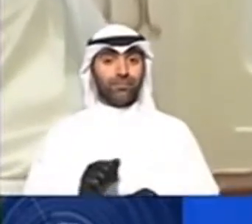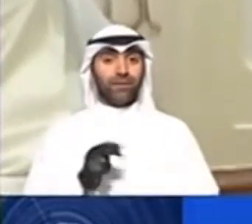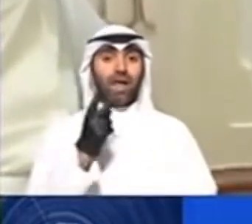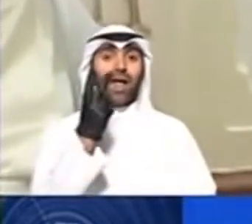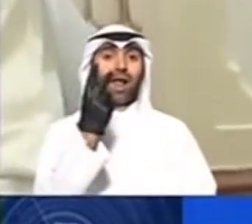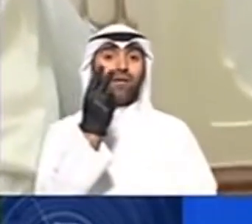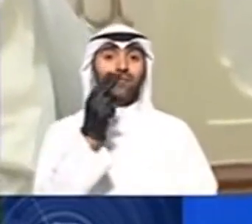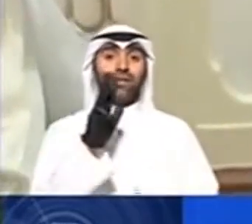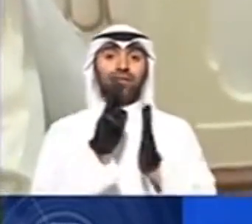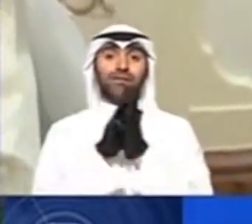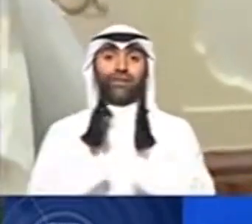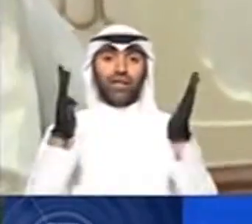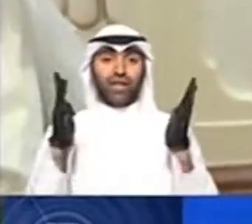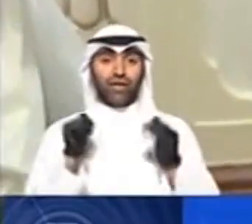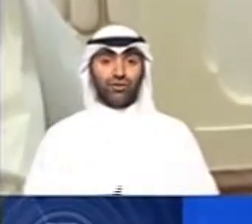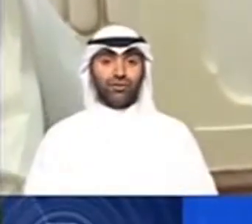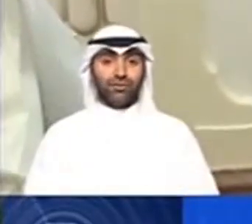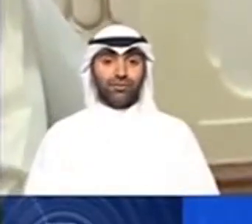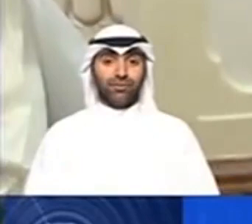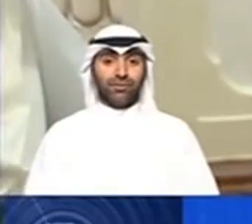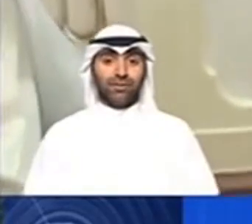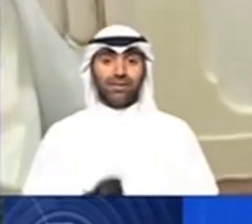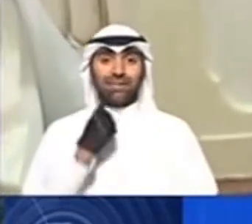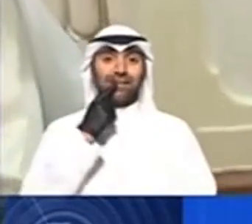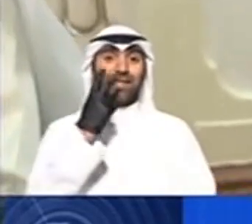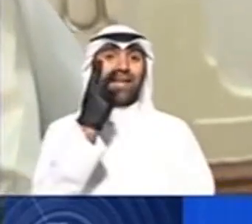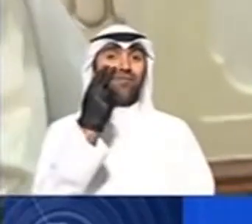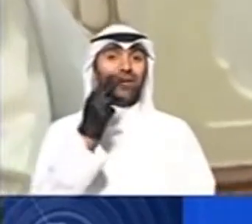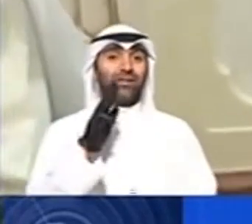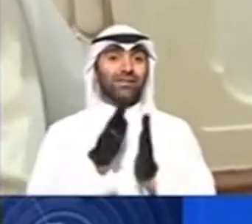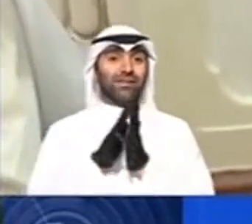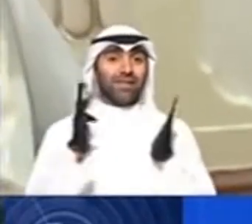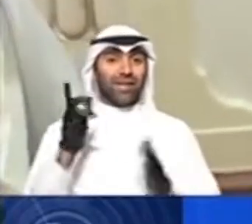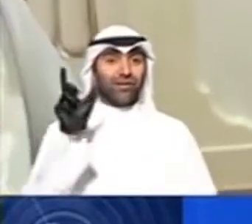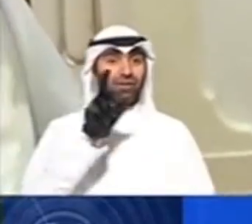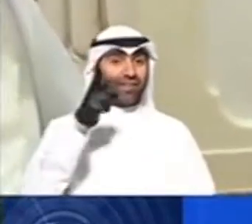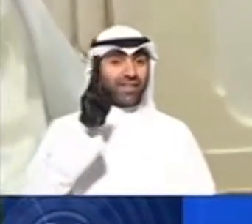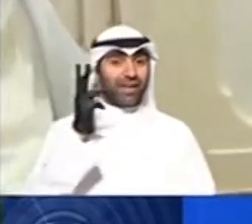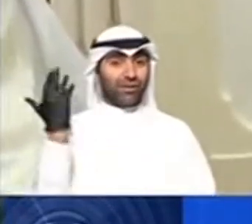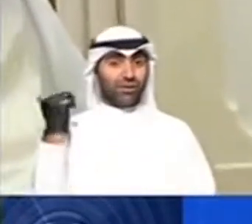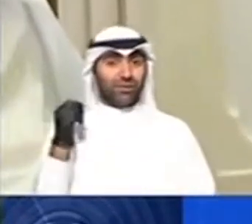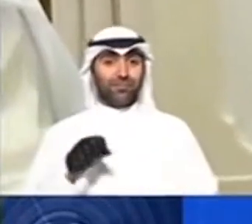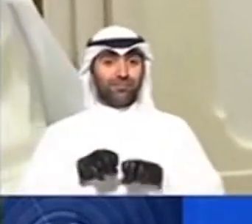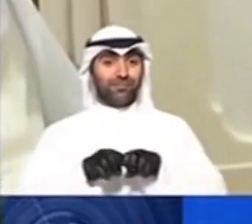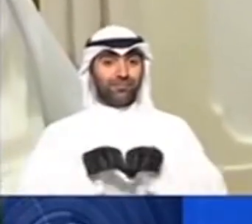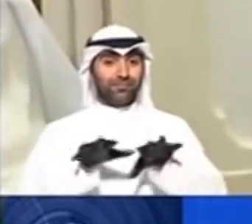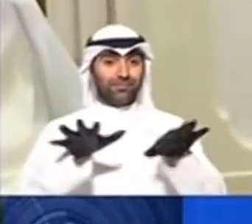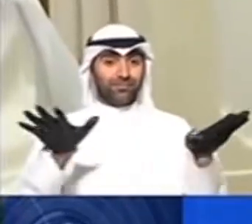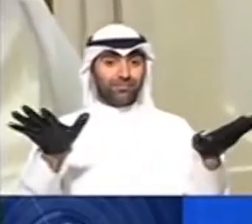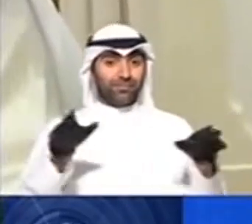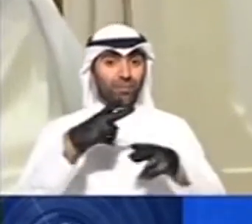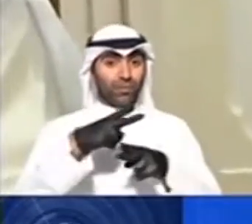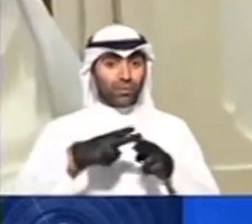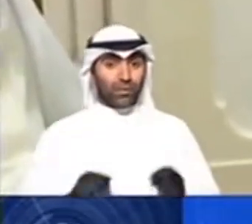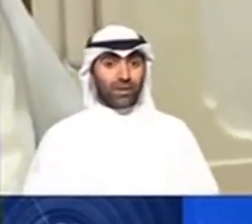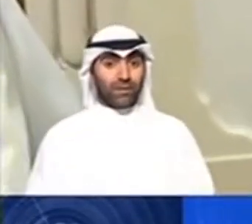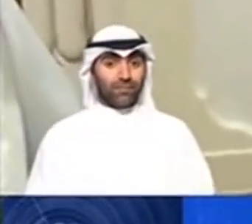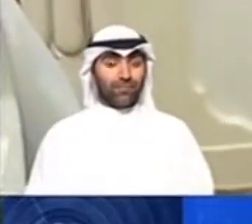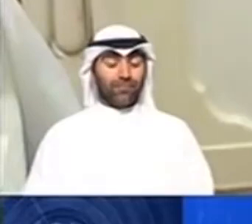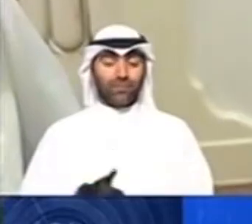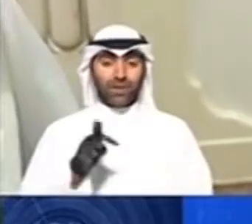2019 إلى هذا اليوم. ظهر الوباء سموكم في الصين في